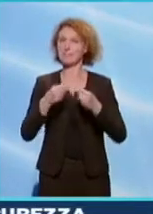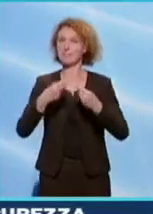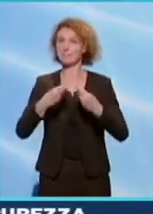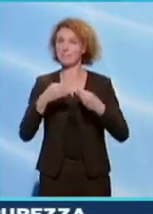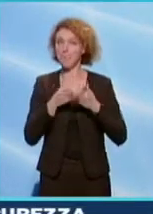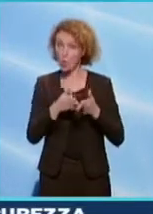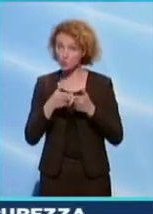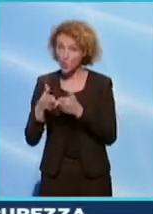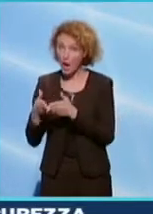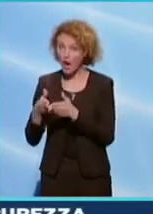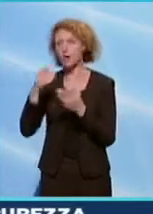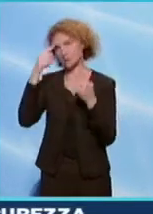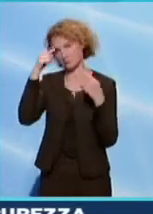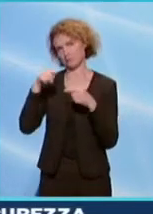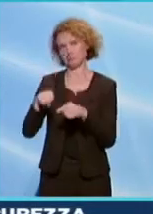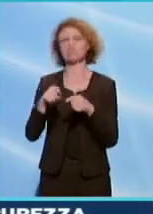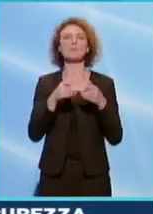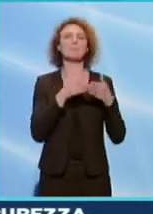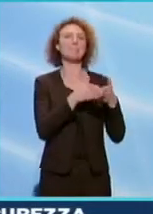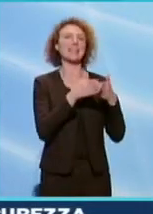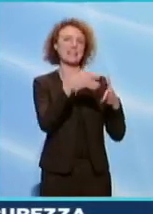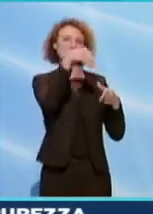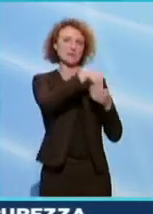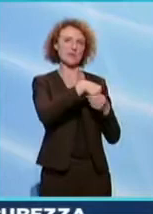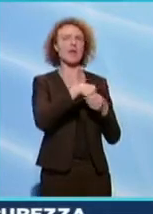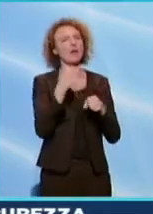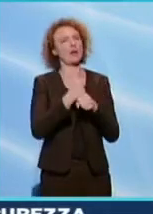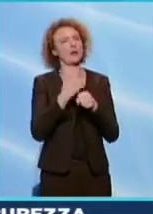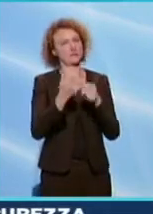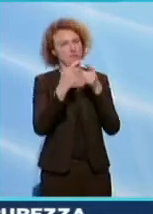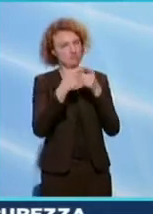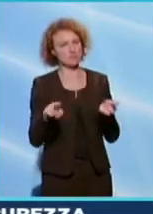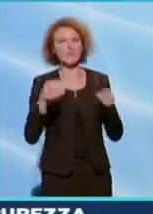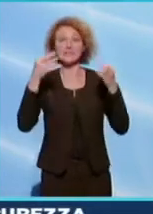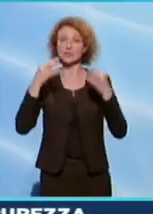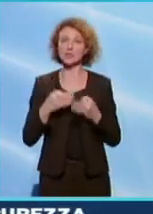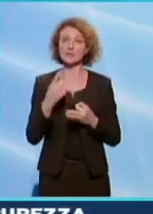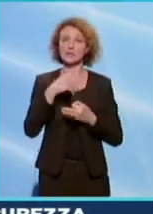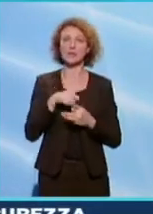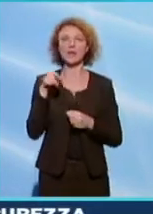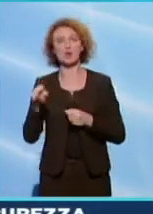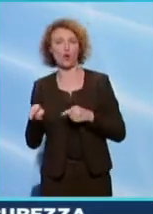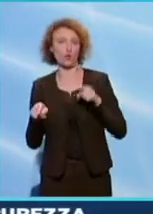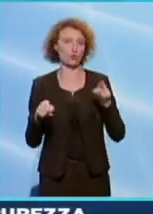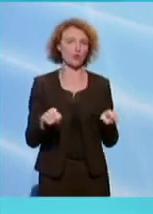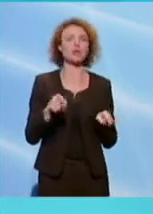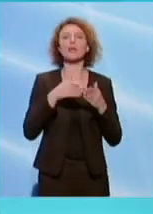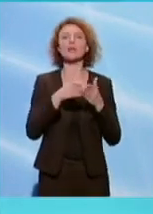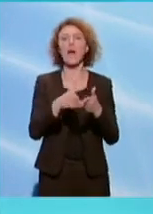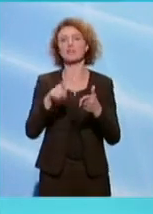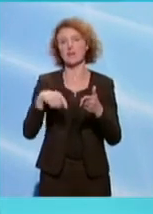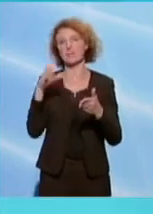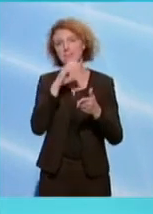ci sia sicurezza per gli uni per gli altri per le navi e per i passeggeri grazie prossimo